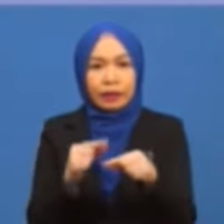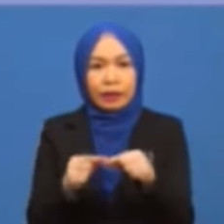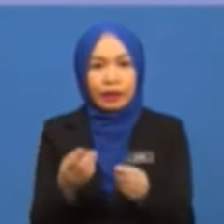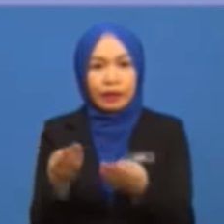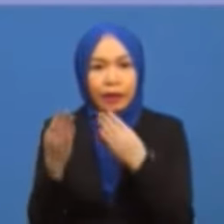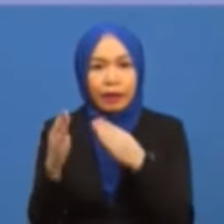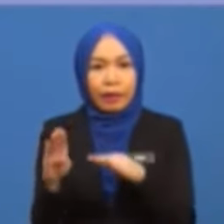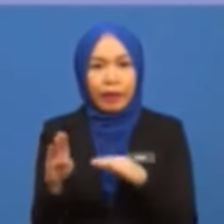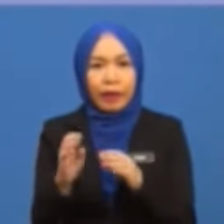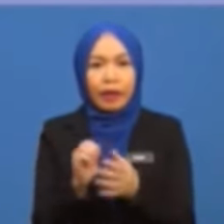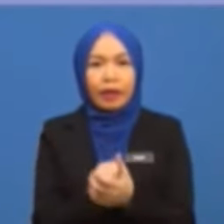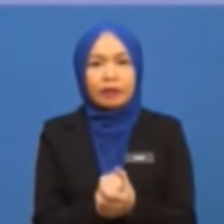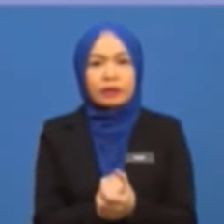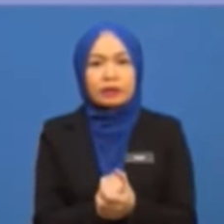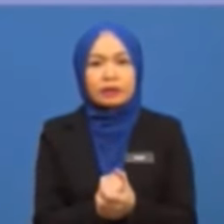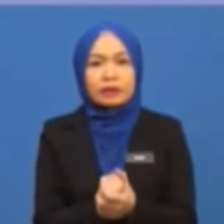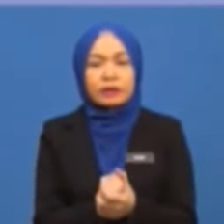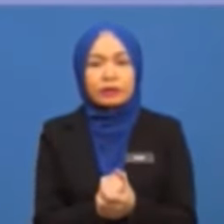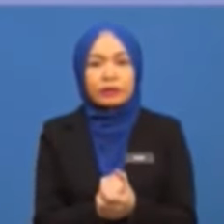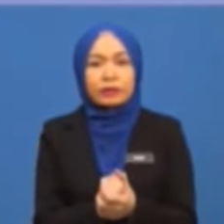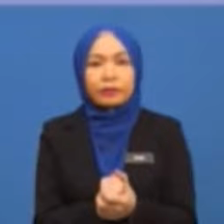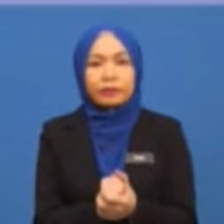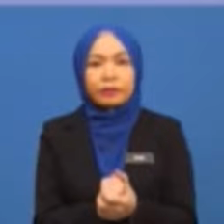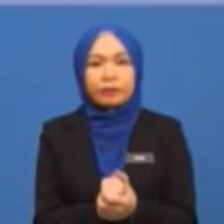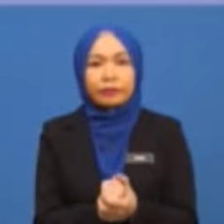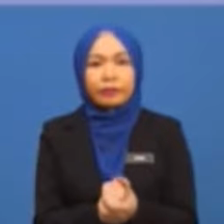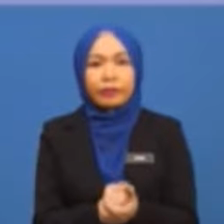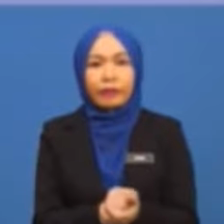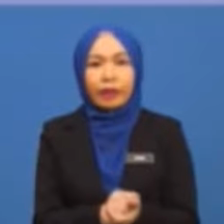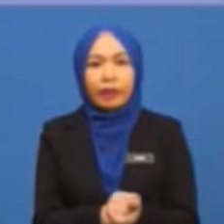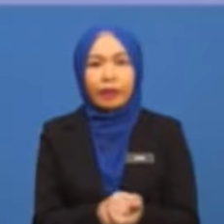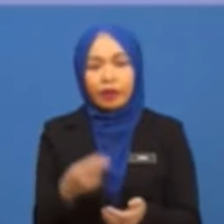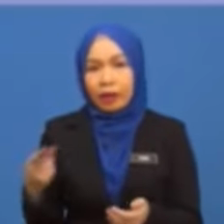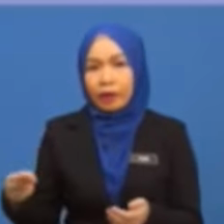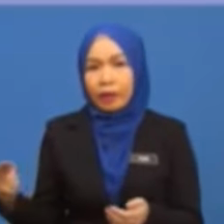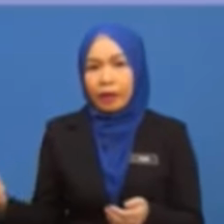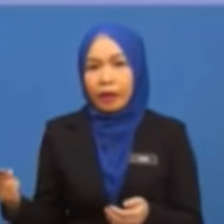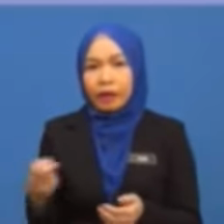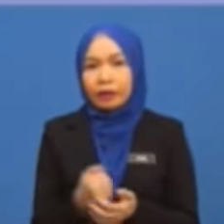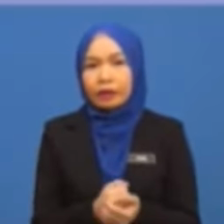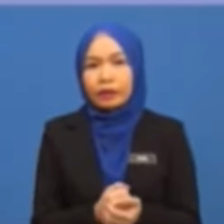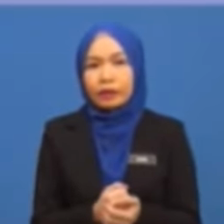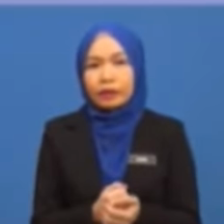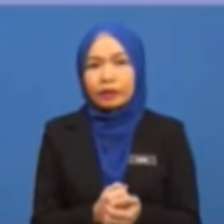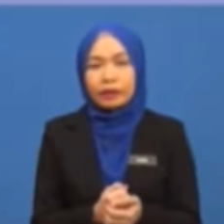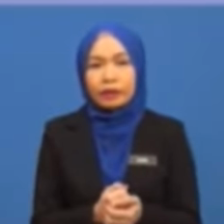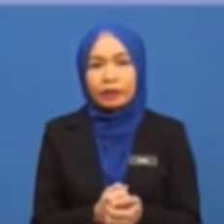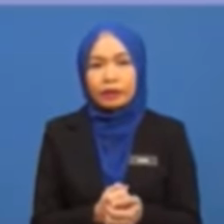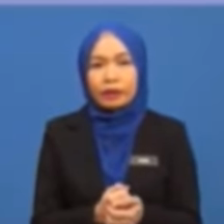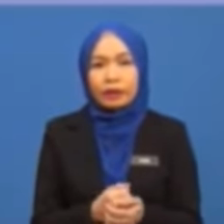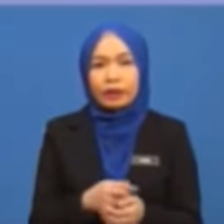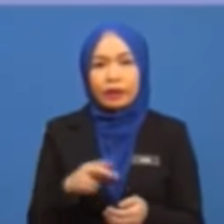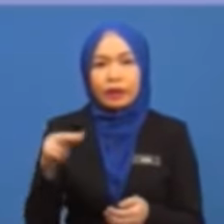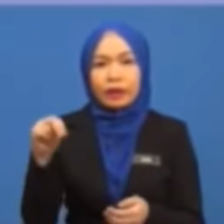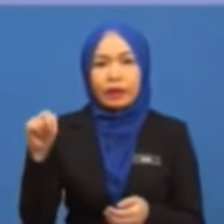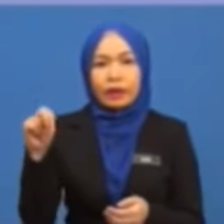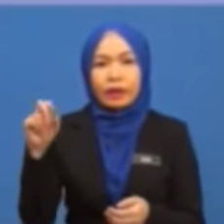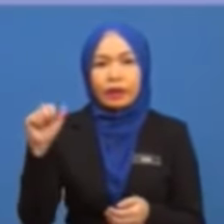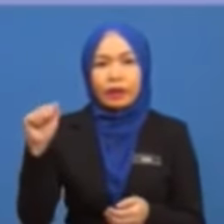Dimalarkan: jenis alkali. Bahan: natrium hidroksida NaOH